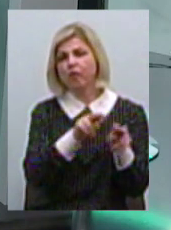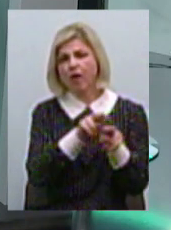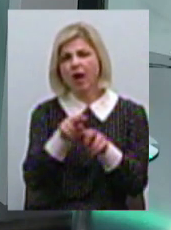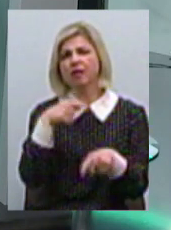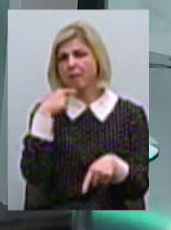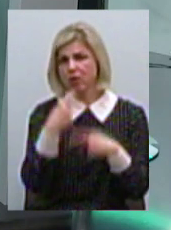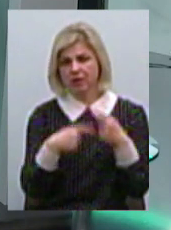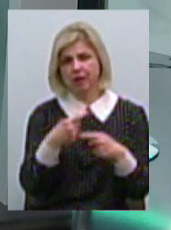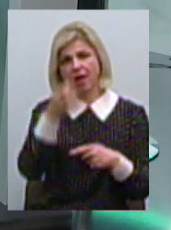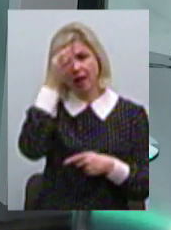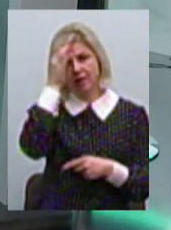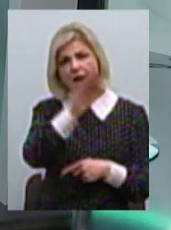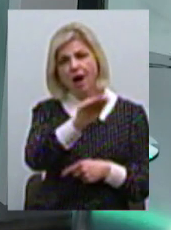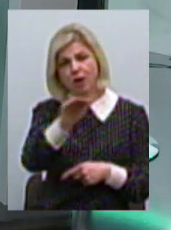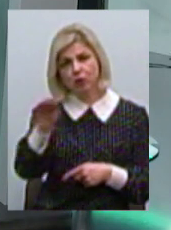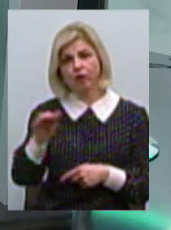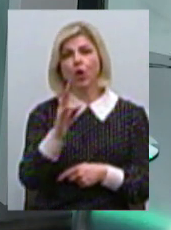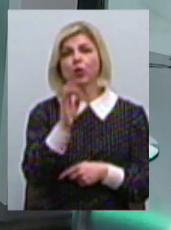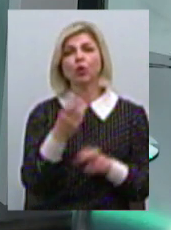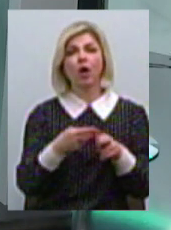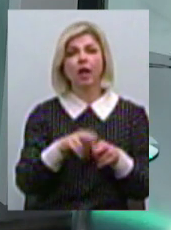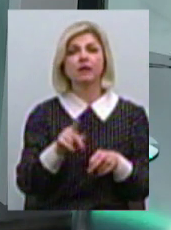нагадувати. Але те, що ми робимо, це